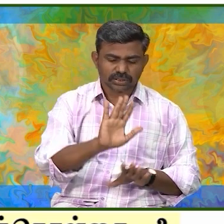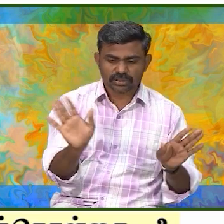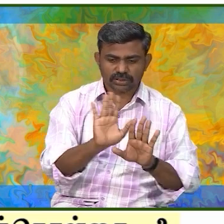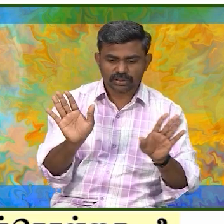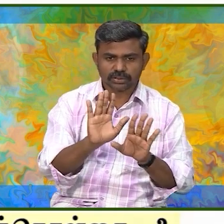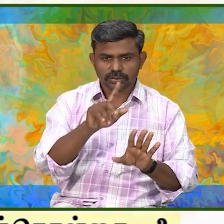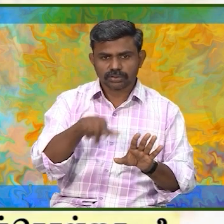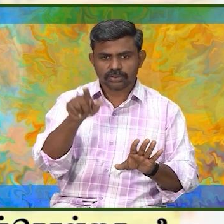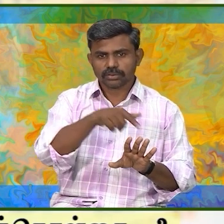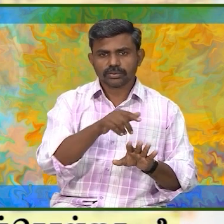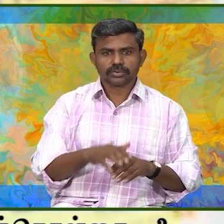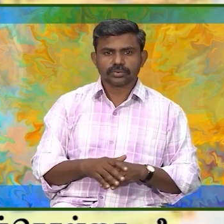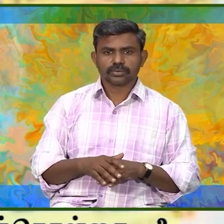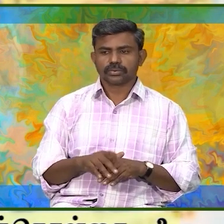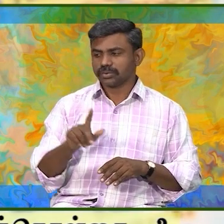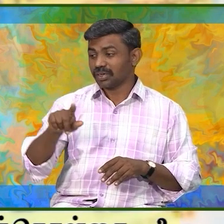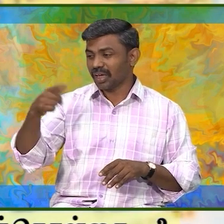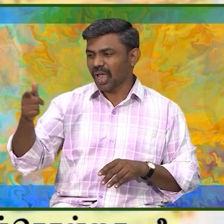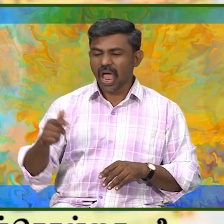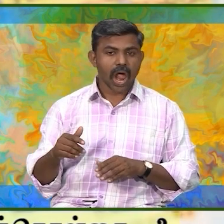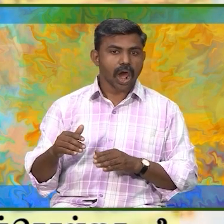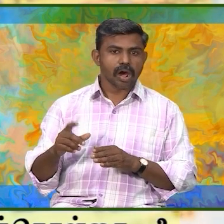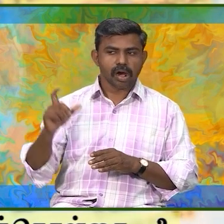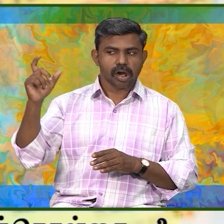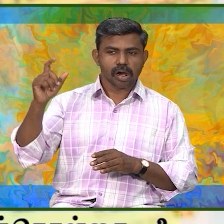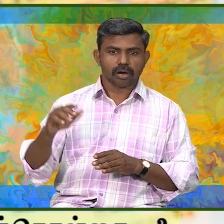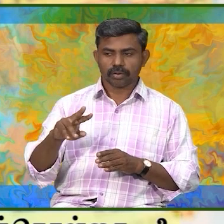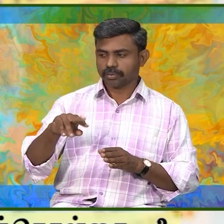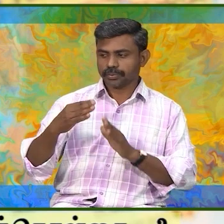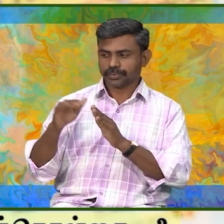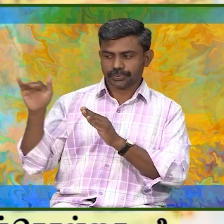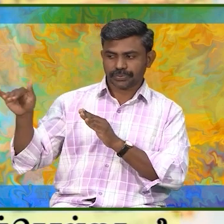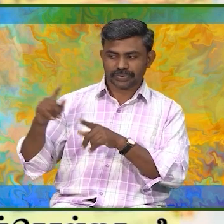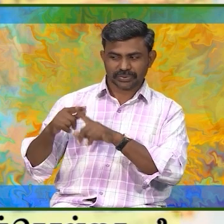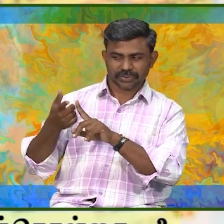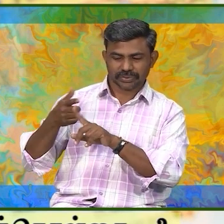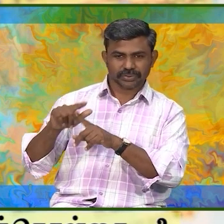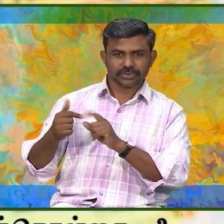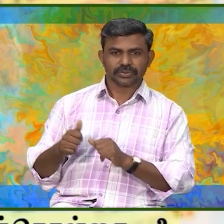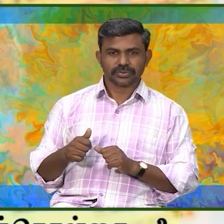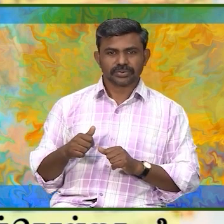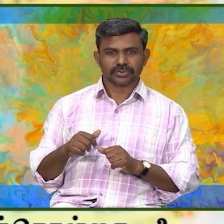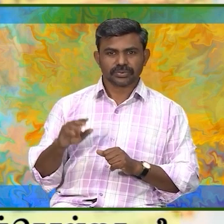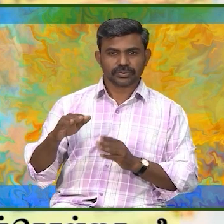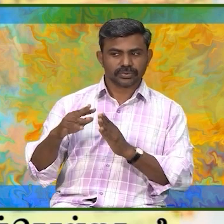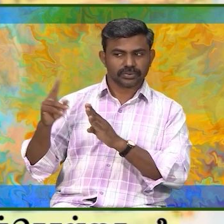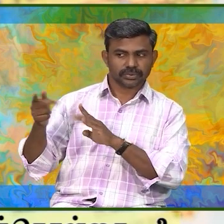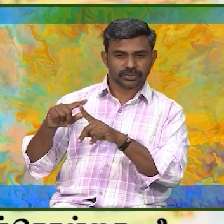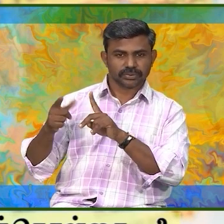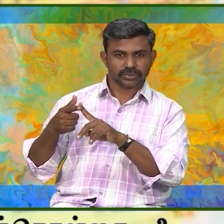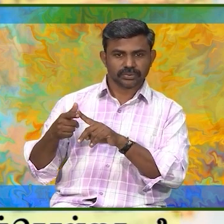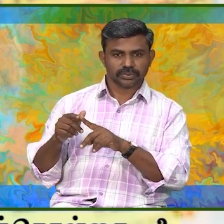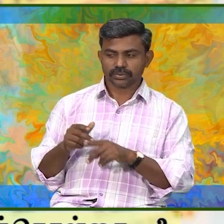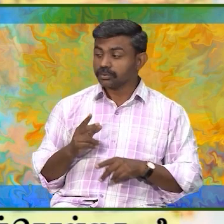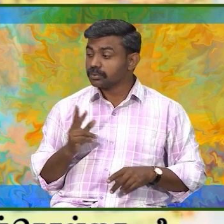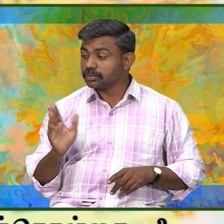தலையிடாதிருத்தல். அதாவது உள்நாட்டு விவகாரம் பக்கத்து வீட்டுக்கே வரும், பக்கத்து வீட்டில் சண்டை நடக்கு, பக்கத்து வீட்டில் சண்டை நடந்துச்சுன்னா